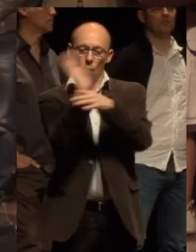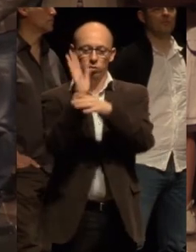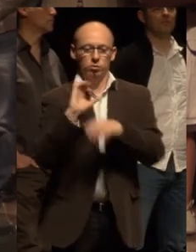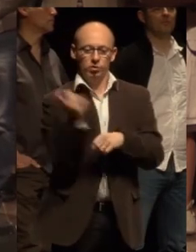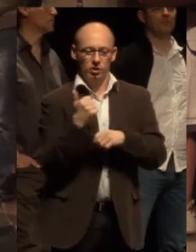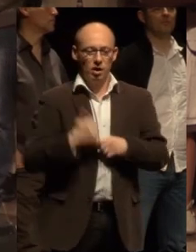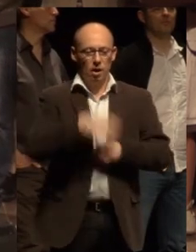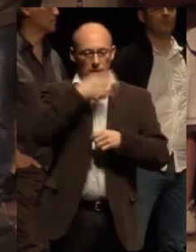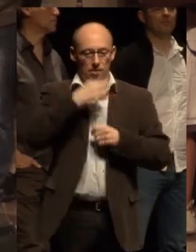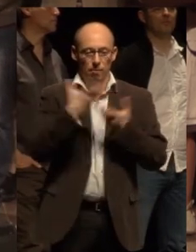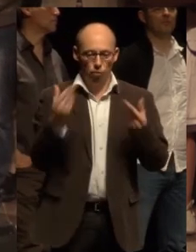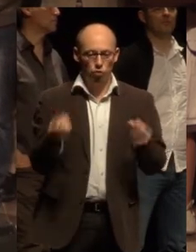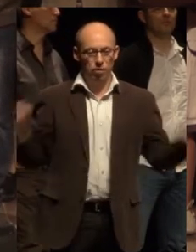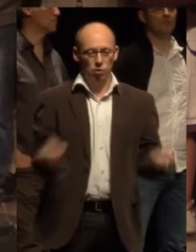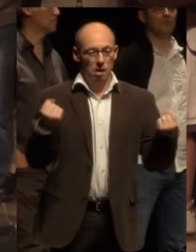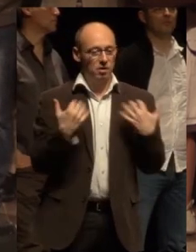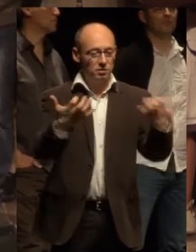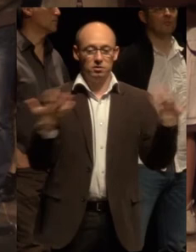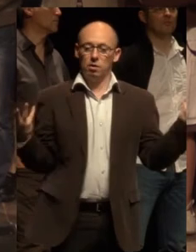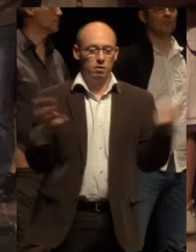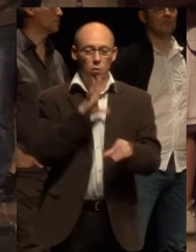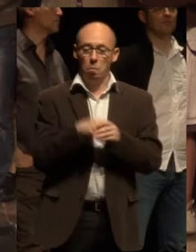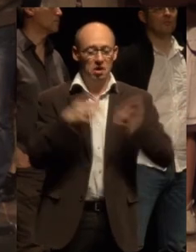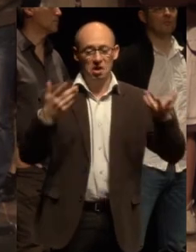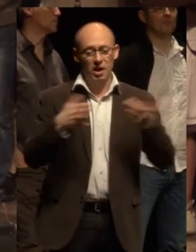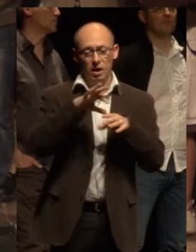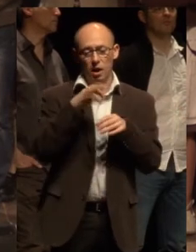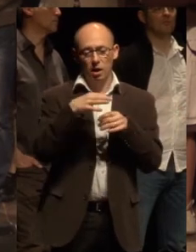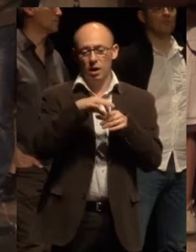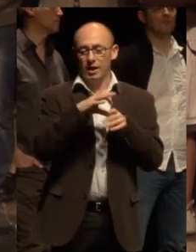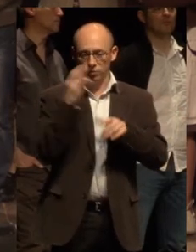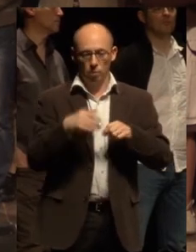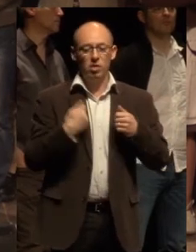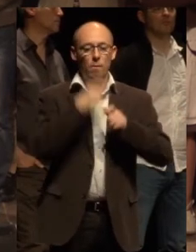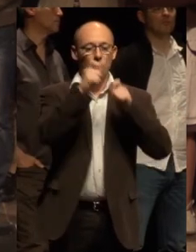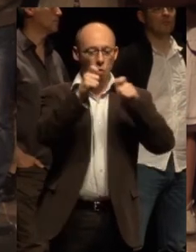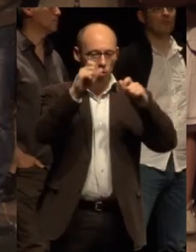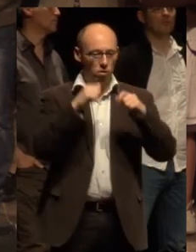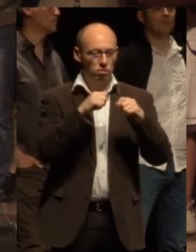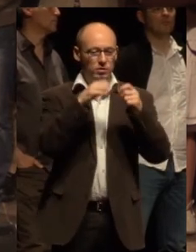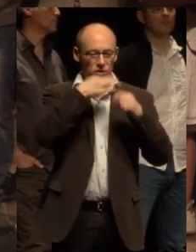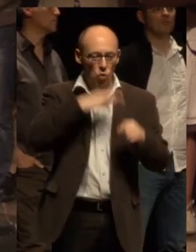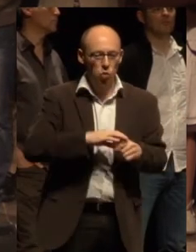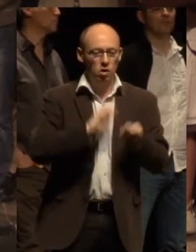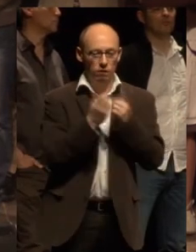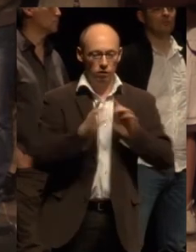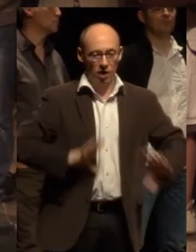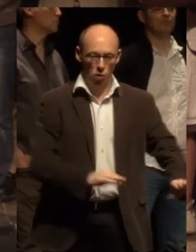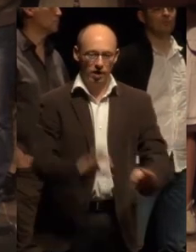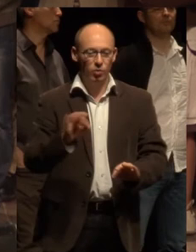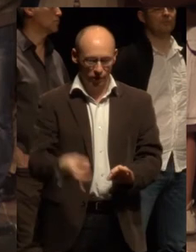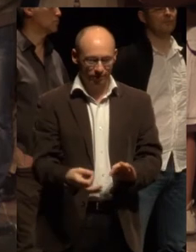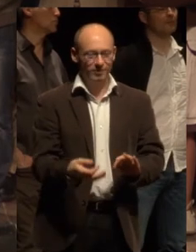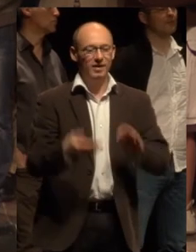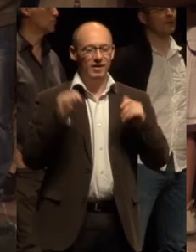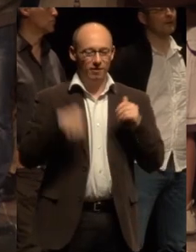les mots en actes. Il faut que notre majorité avance, elle y est prête. Je sais que vous pouvez compter sur elle et